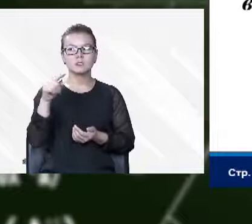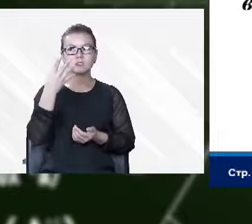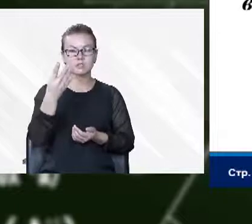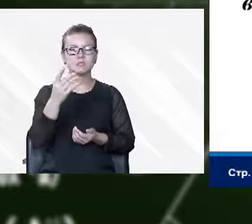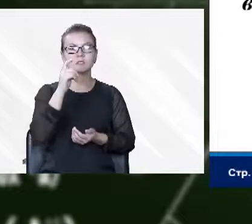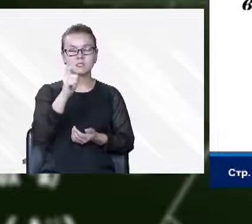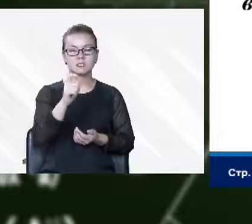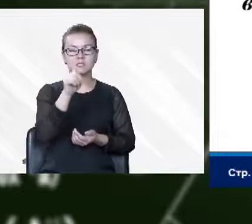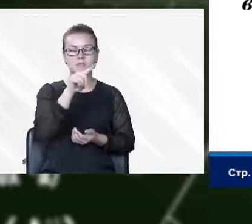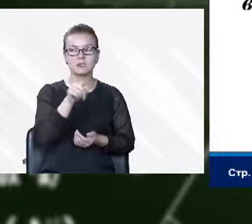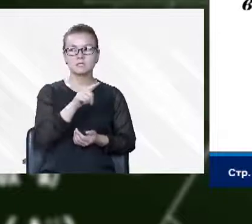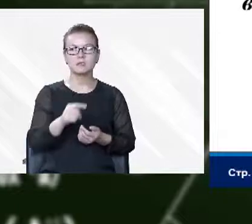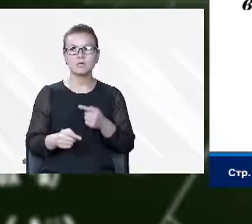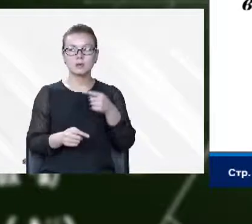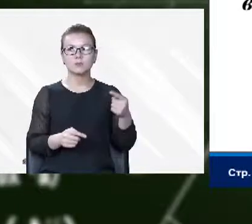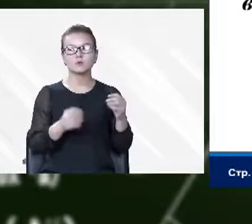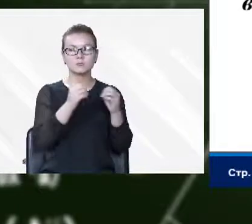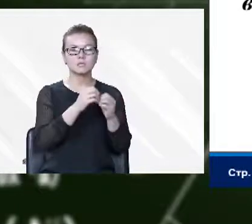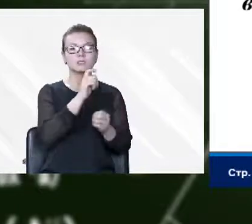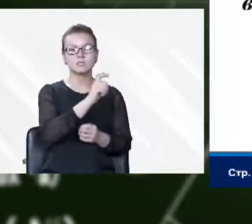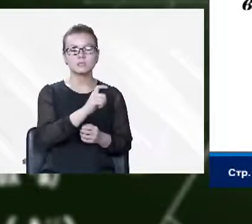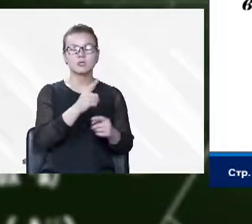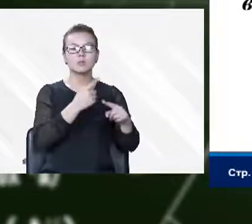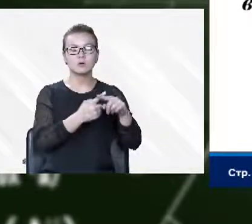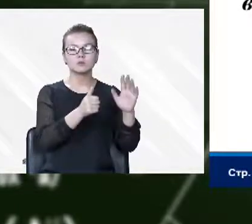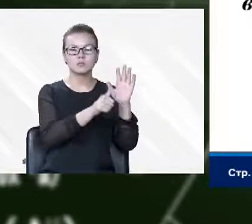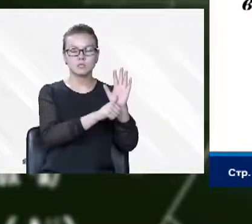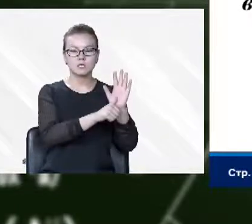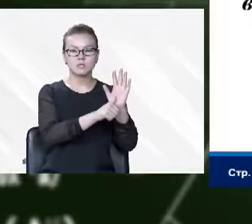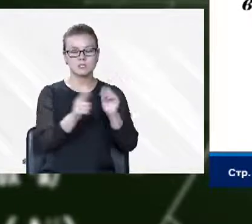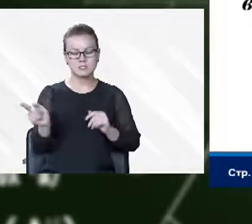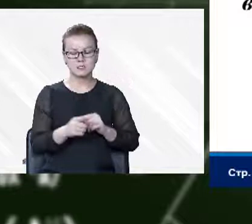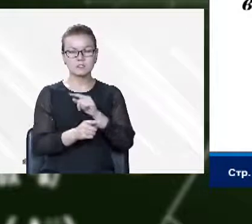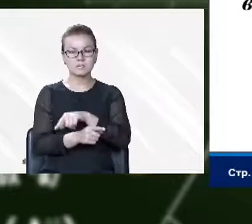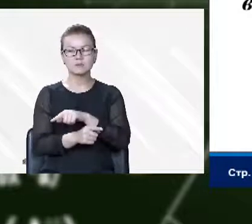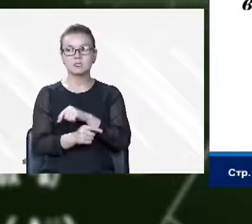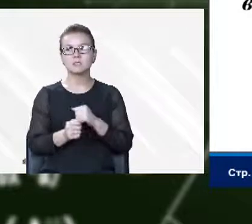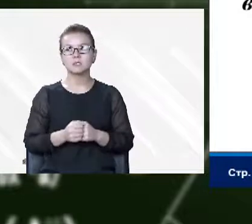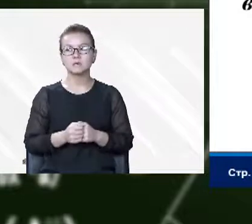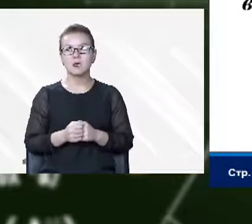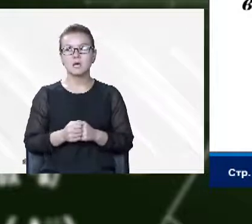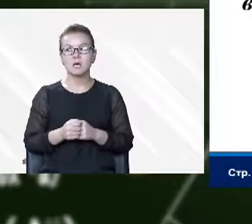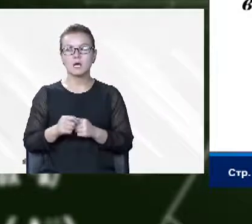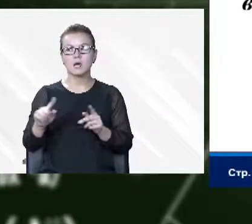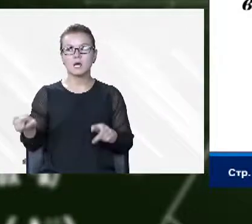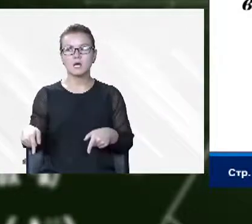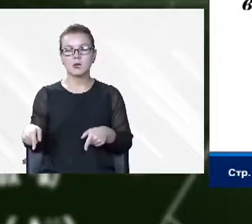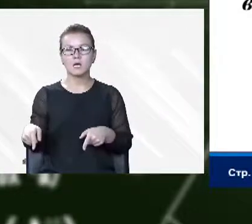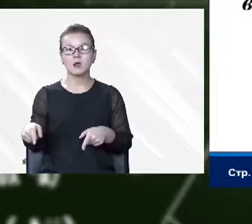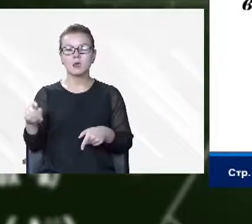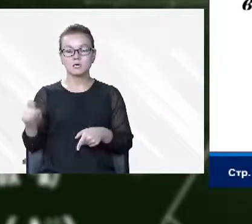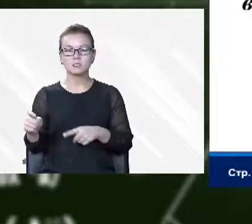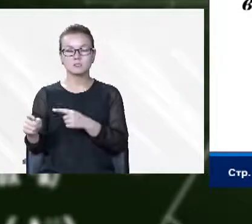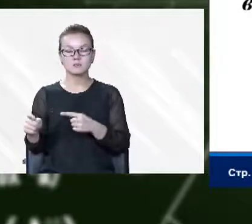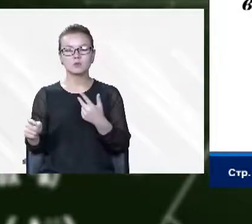числитель 4х квадрат минус 10х плюс 6, знаменатель дроби, произведение разности